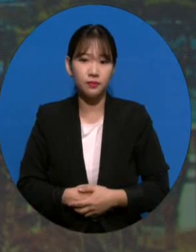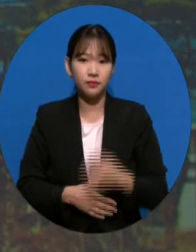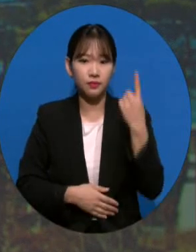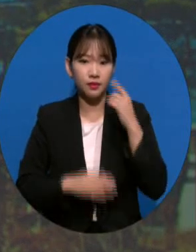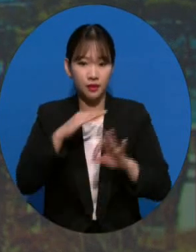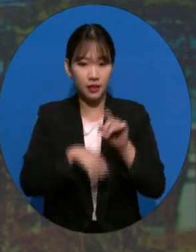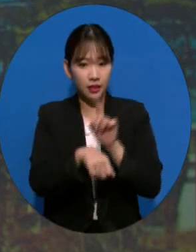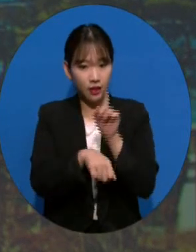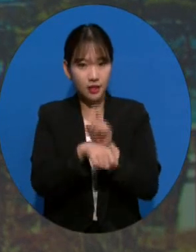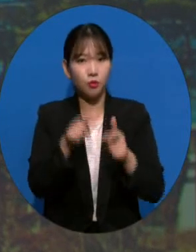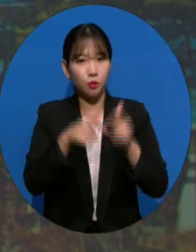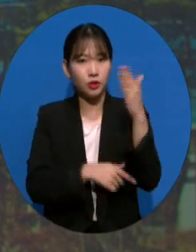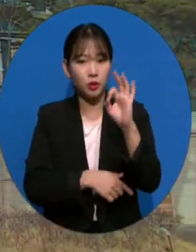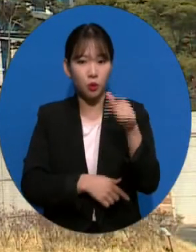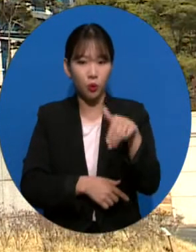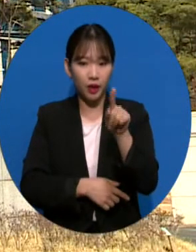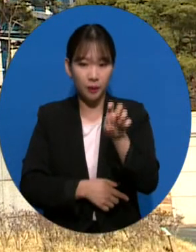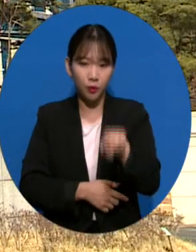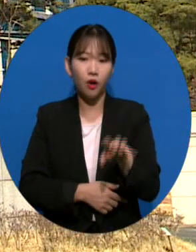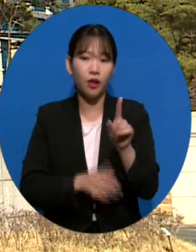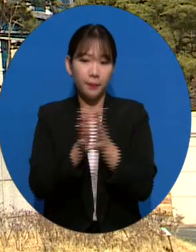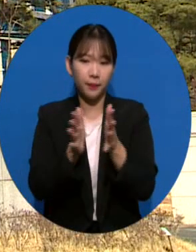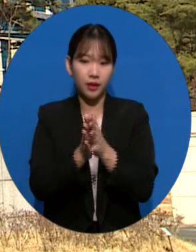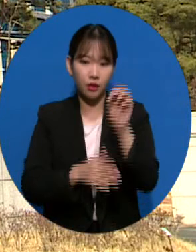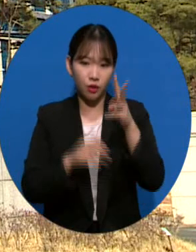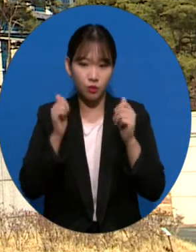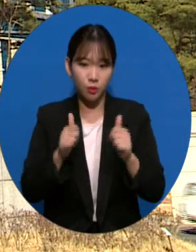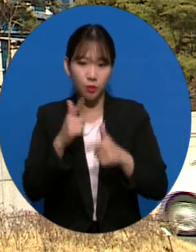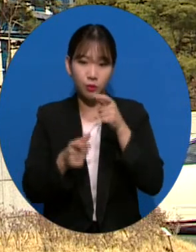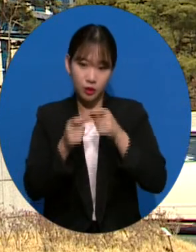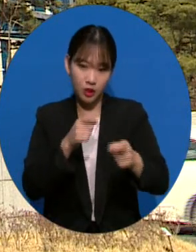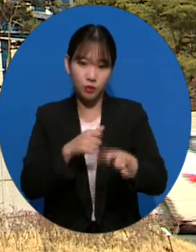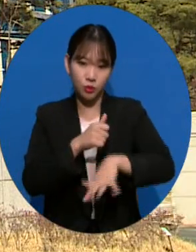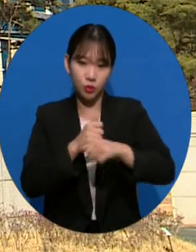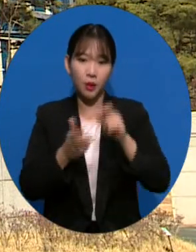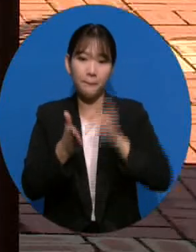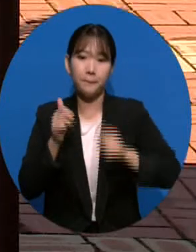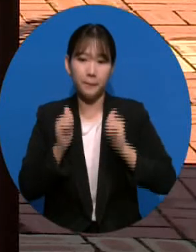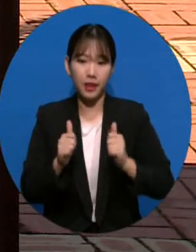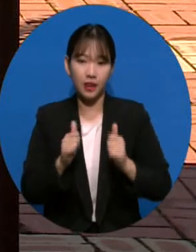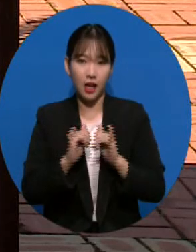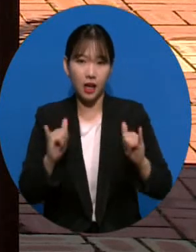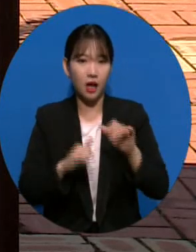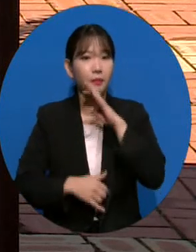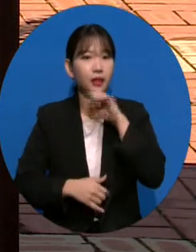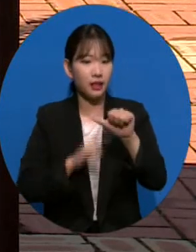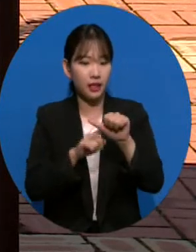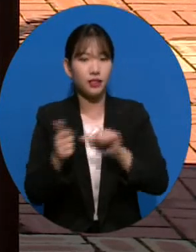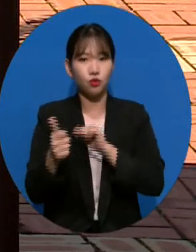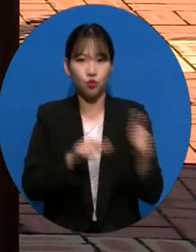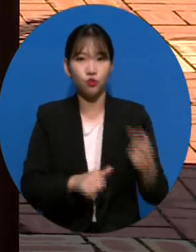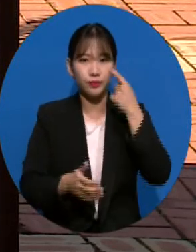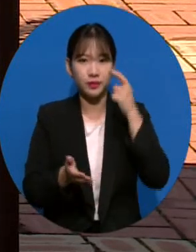어제 오전 11시 점 목포시 옥암동 의 한 아파트에서 광주지방법원 목포지원 수소 판사 45살 a 씨가